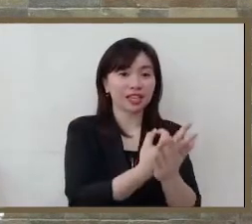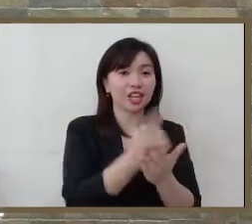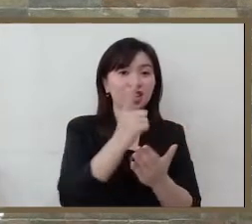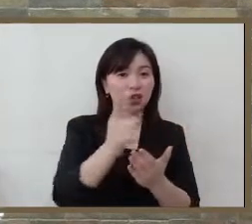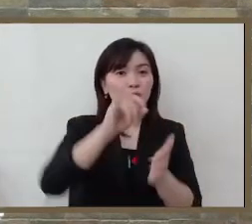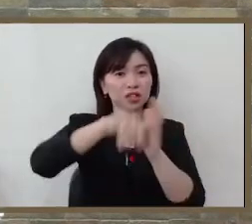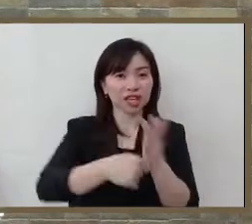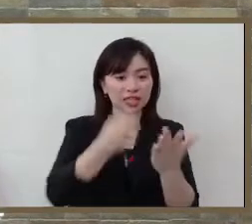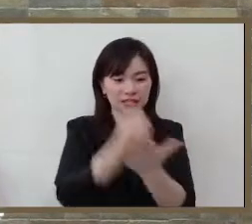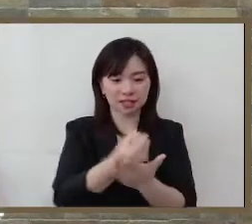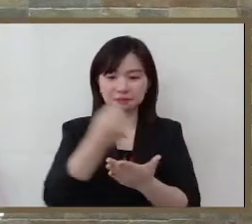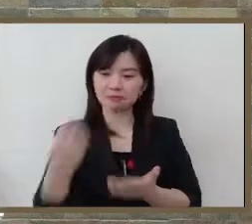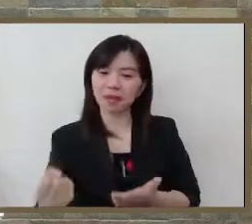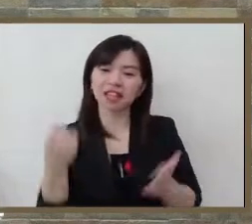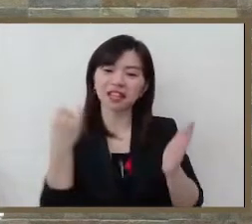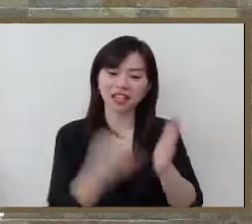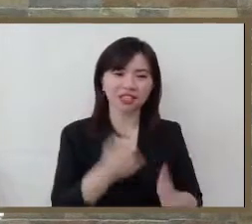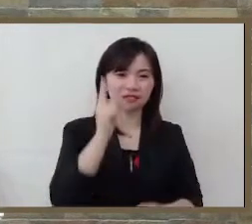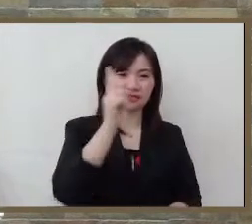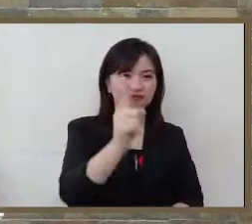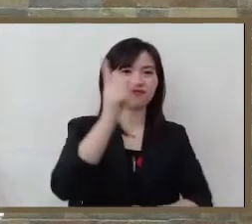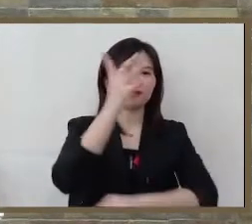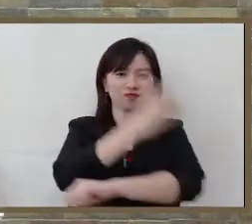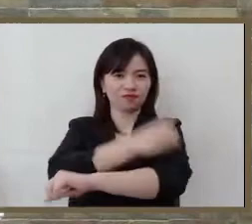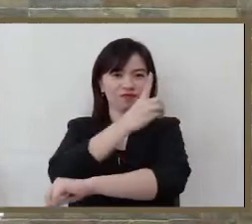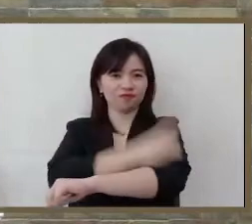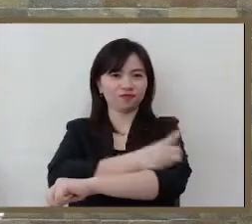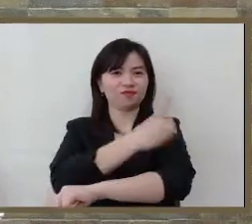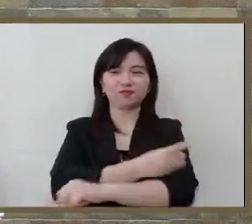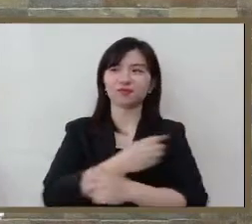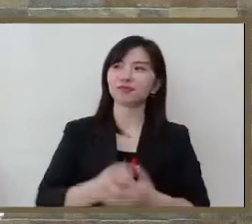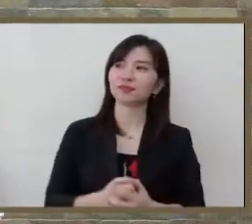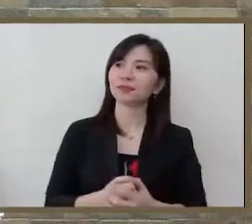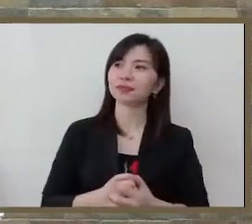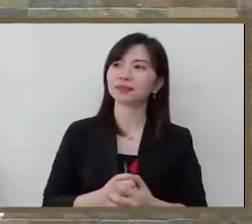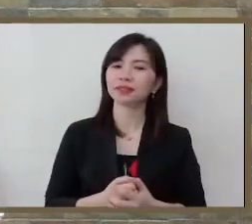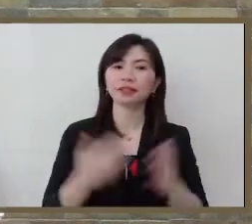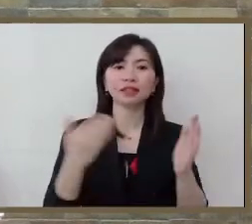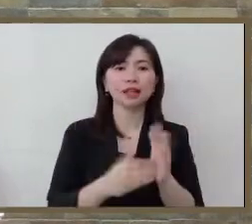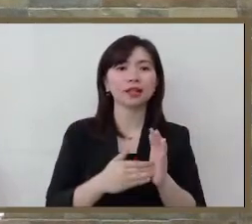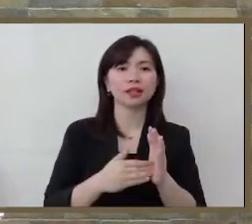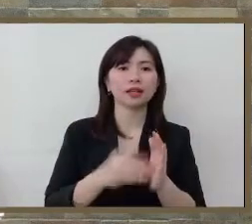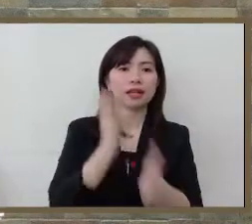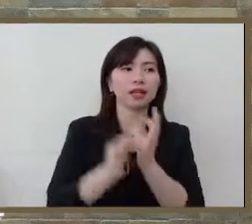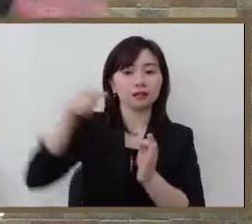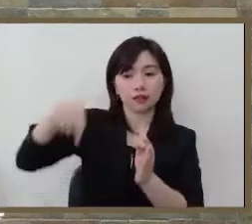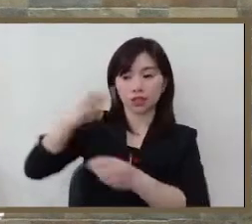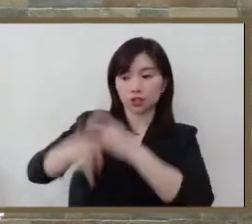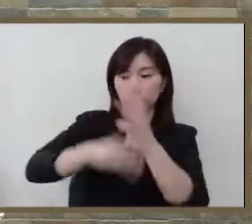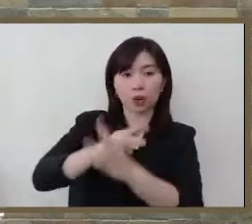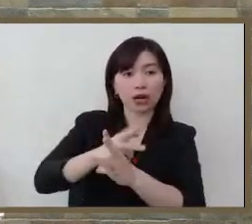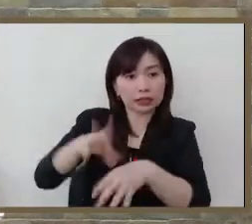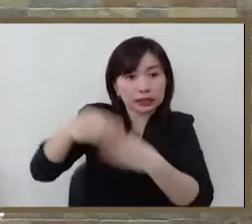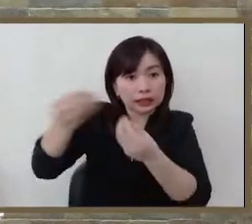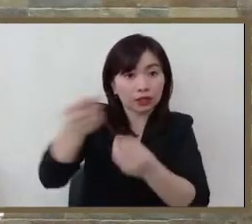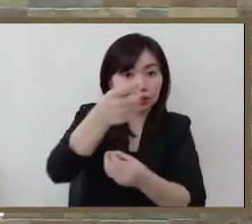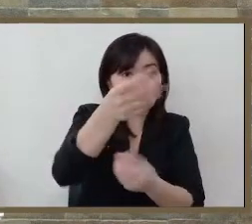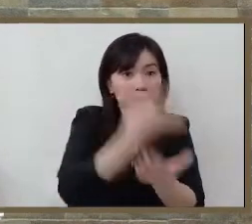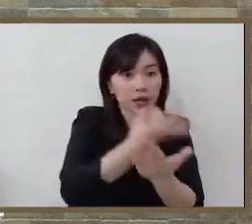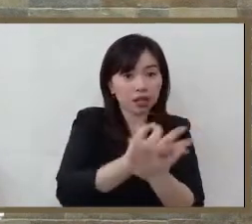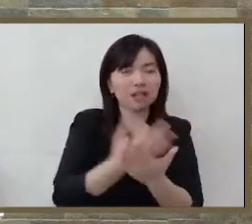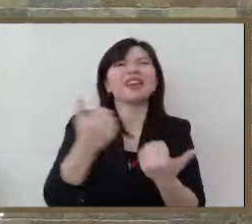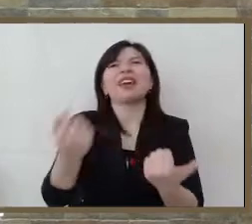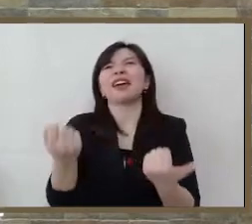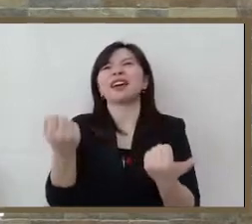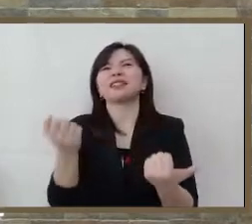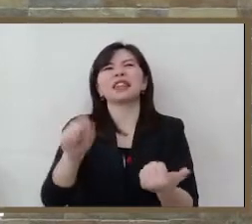One day millionaire. Ganyan lang kabilis ang pera. Na kapag binigay sa'yo yan, sasabihin mo, maaari mag-celebrate ka. O,